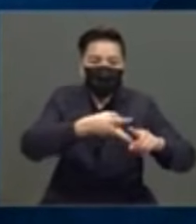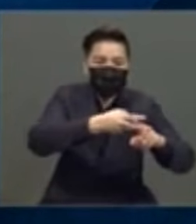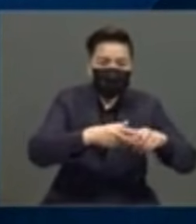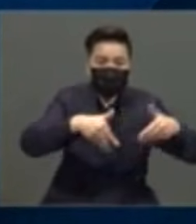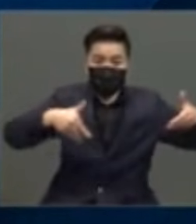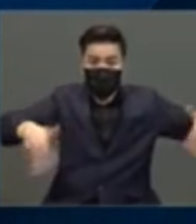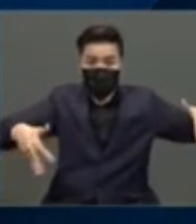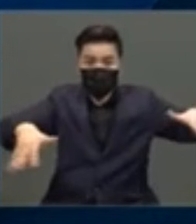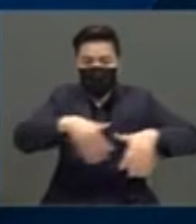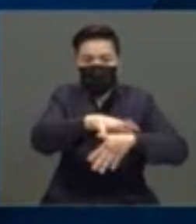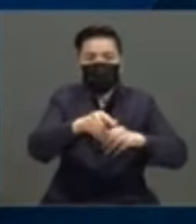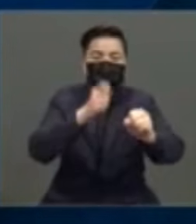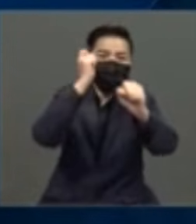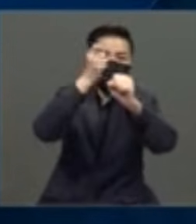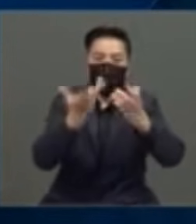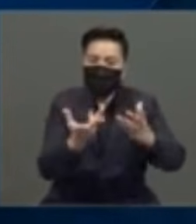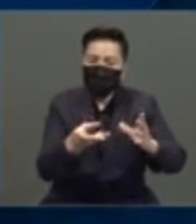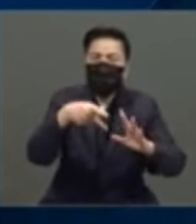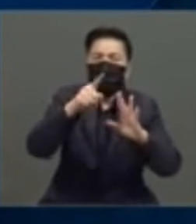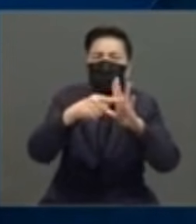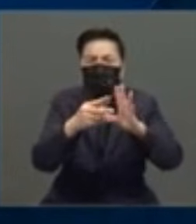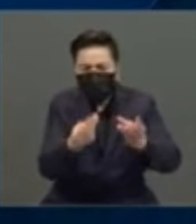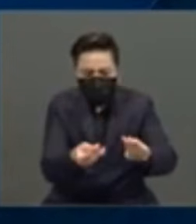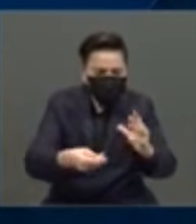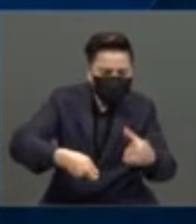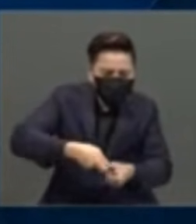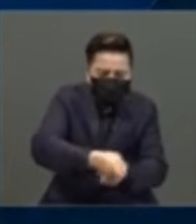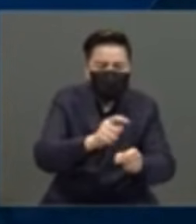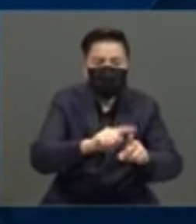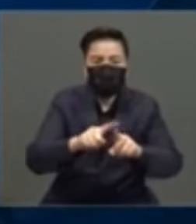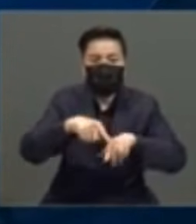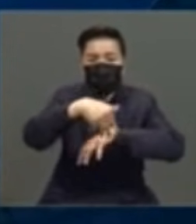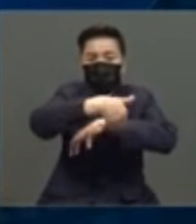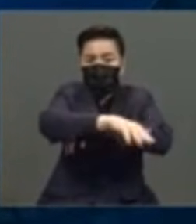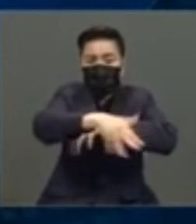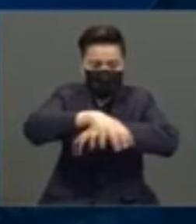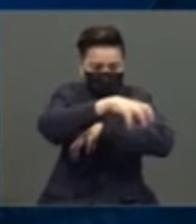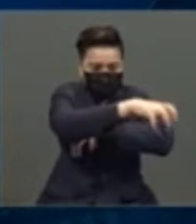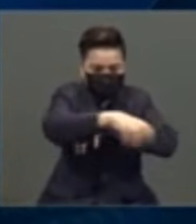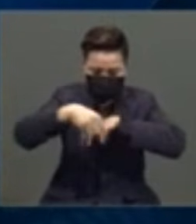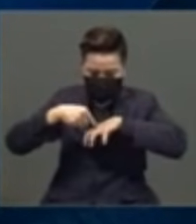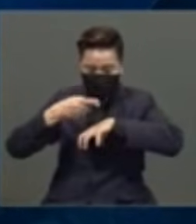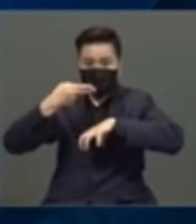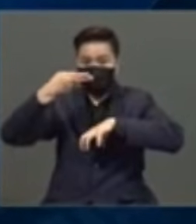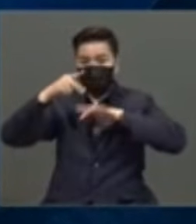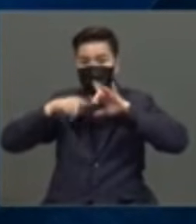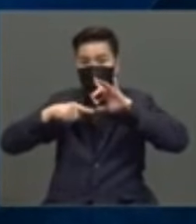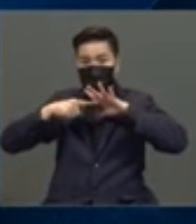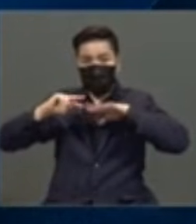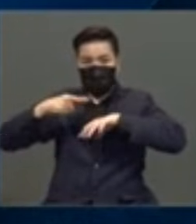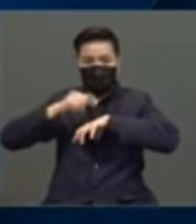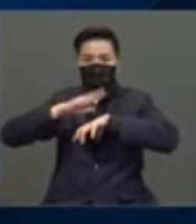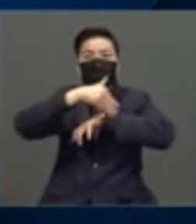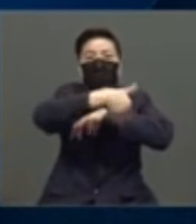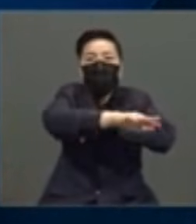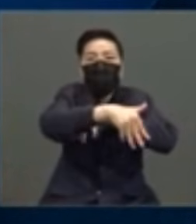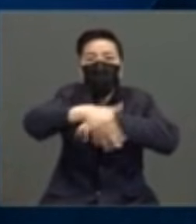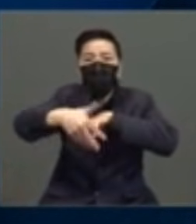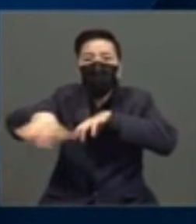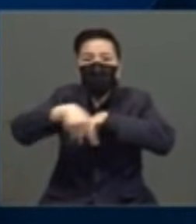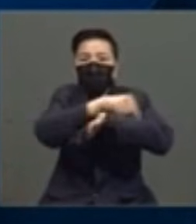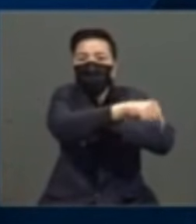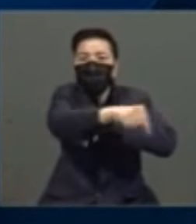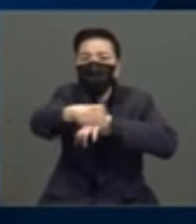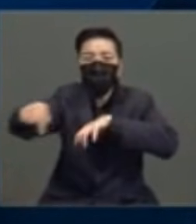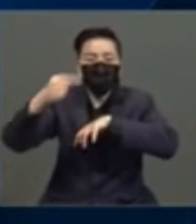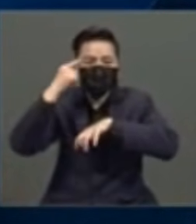แล้วก็อุปกรณ์ก่อสร้างนะครับเน้นย้ำว่าเป็นร้านจำหน่ายนะครับไม่ได้อยู่ในห้างที่เป็นห้